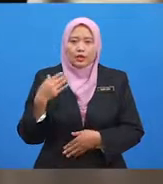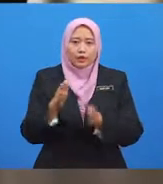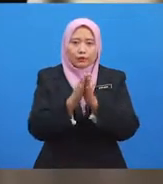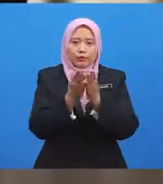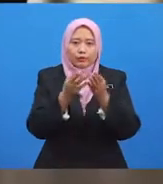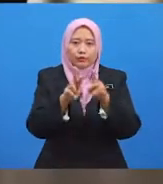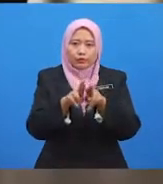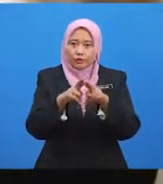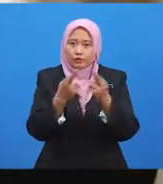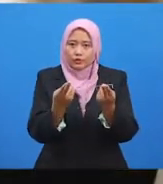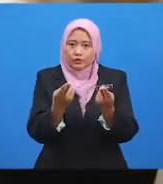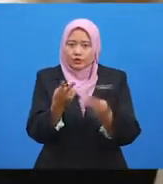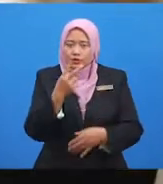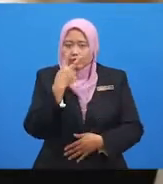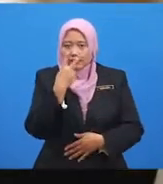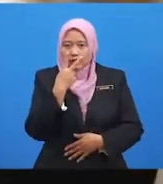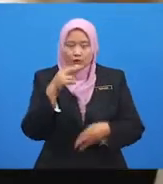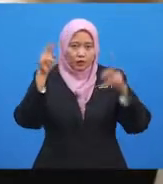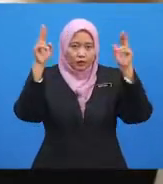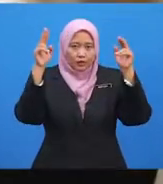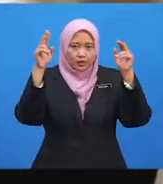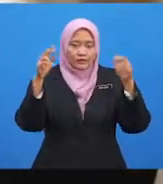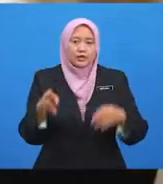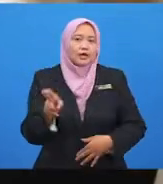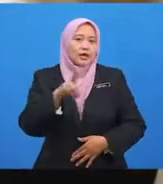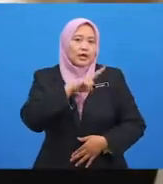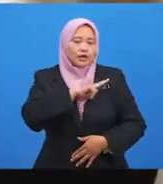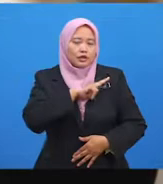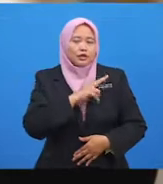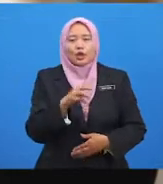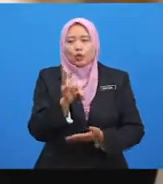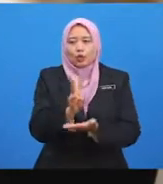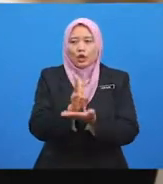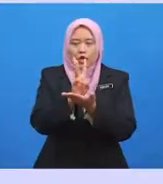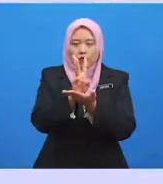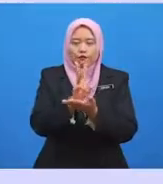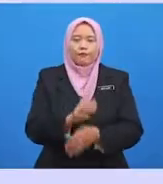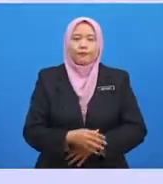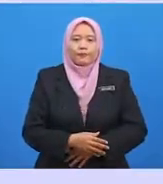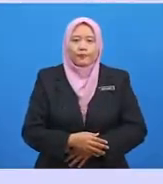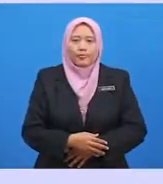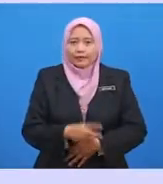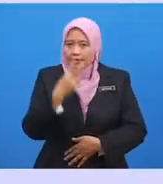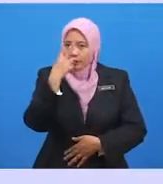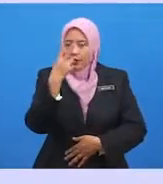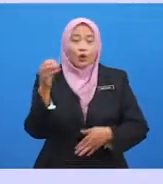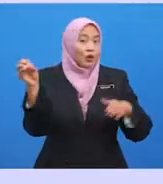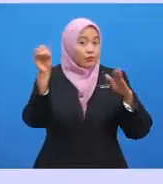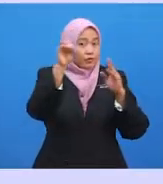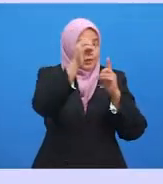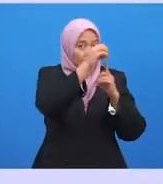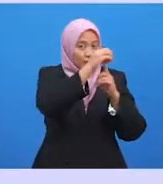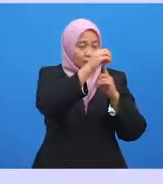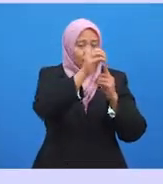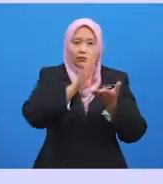tajuk harta wakaf Ya semua sudah bersedia Mari kita teliti dahulu objektif pembelajaran kita